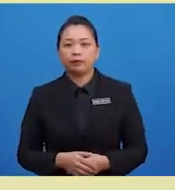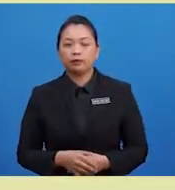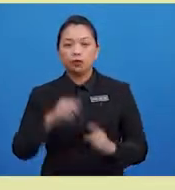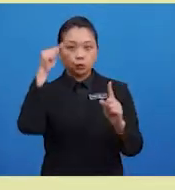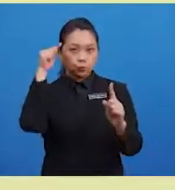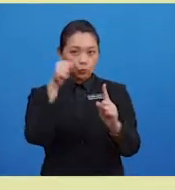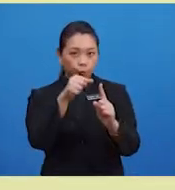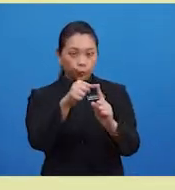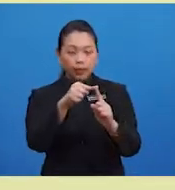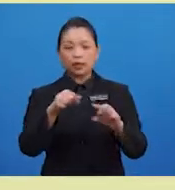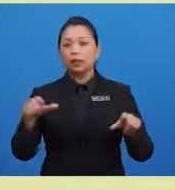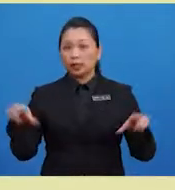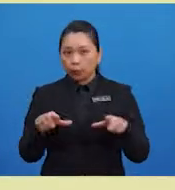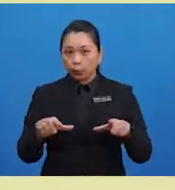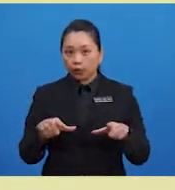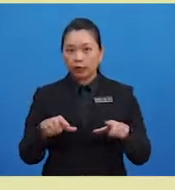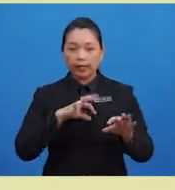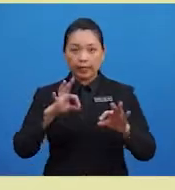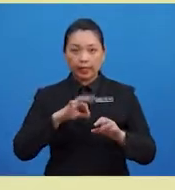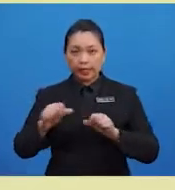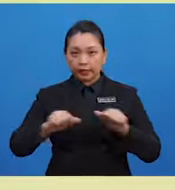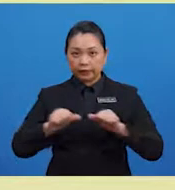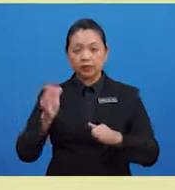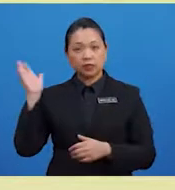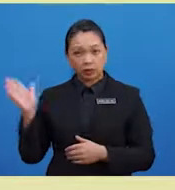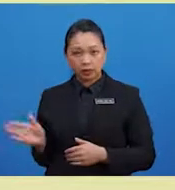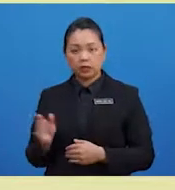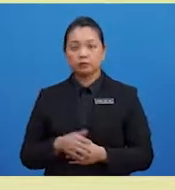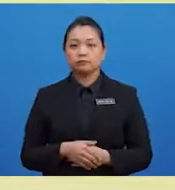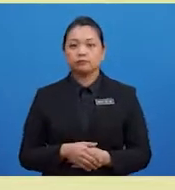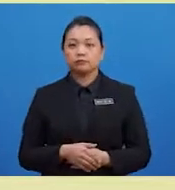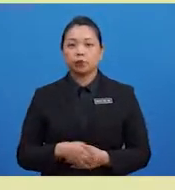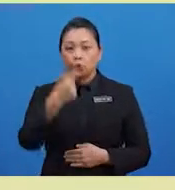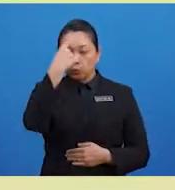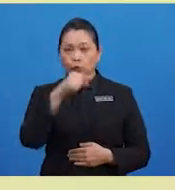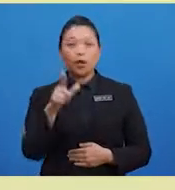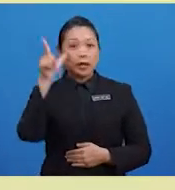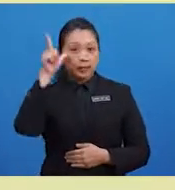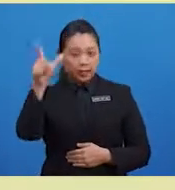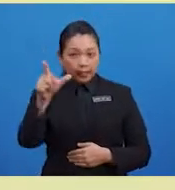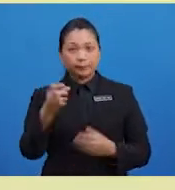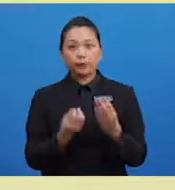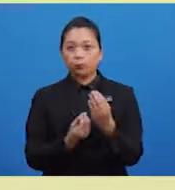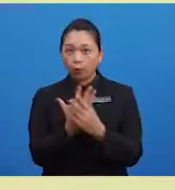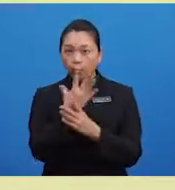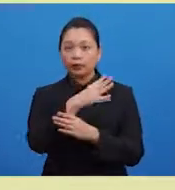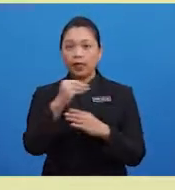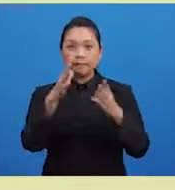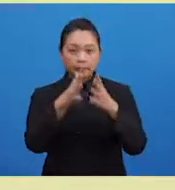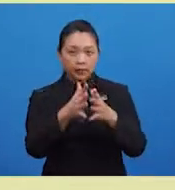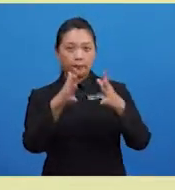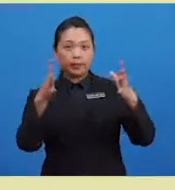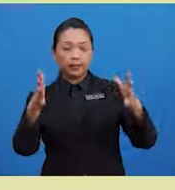Tujuan melakukan aktiviti pendianan terhadap telur tetasan ialah untuk melihat pertumbuhan dan perkembangan